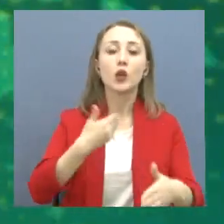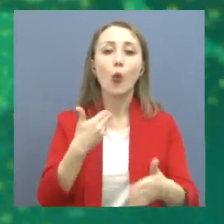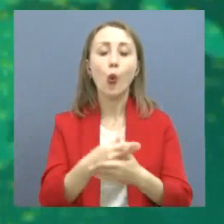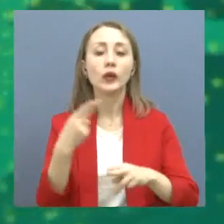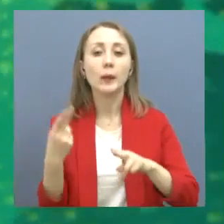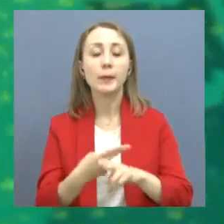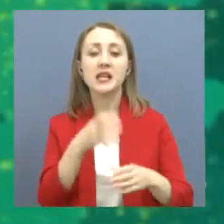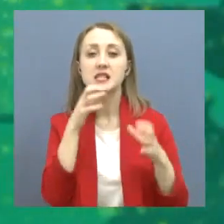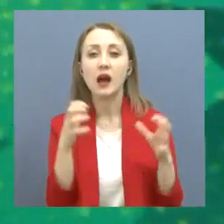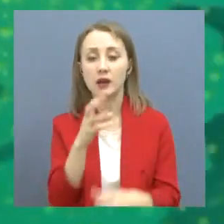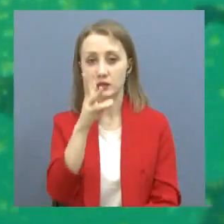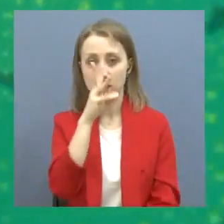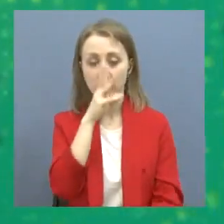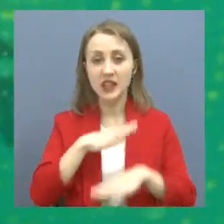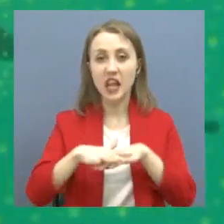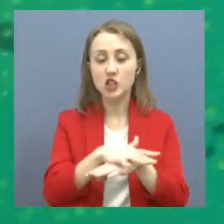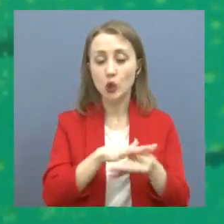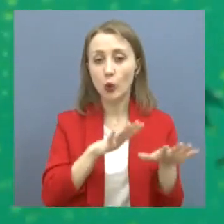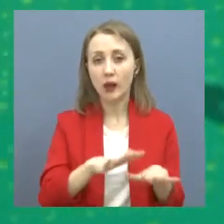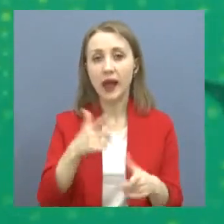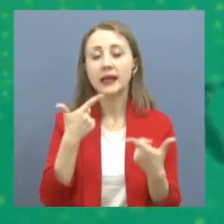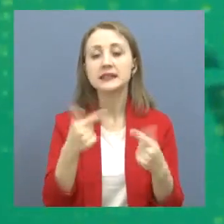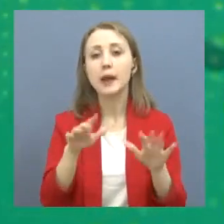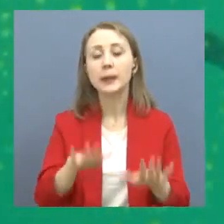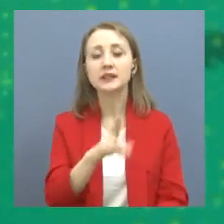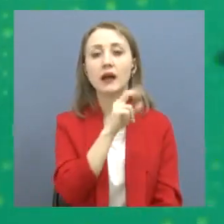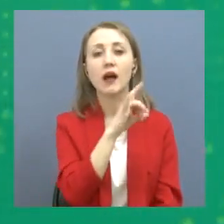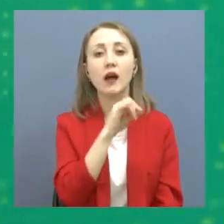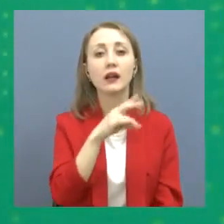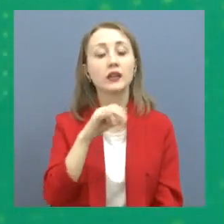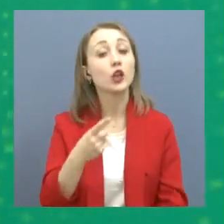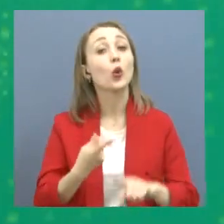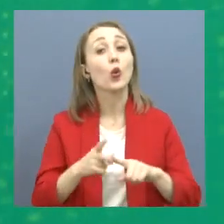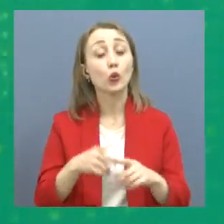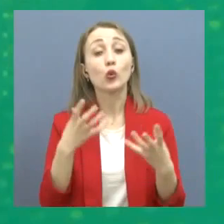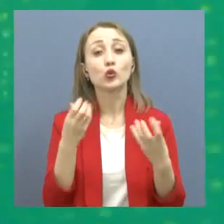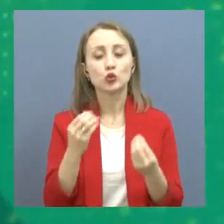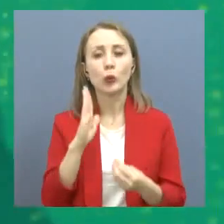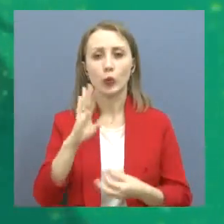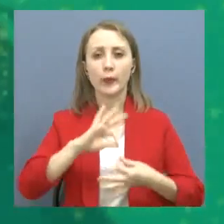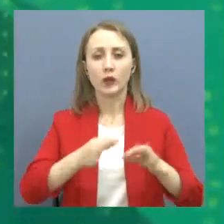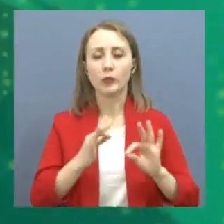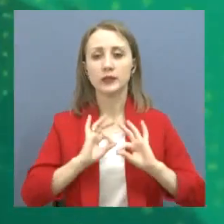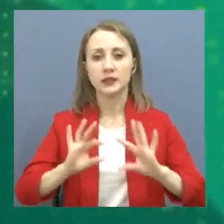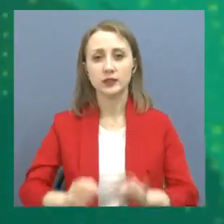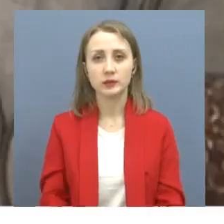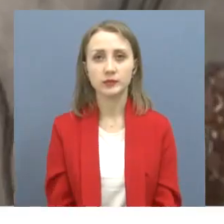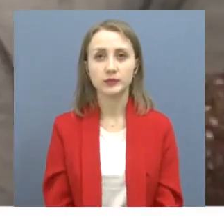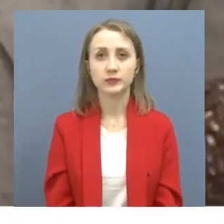сохранения заработной платы в населенных пунктах, где введен карантин. Но это еще не все. Жамал Габдуллина узнавала